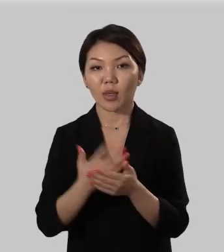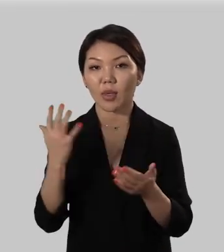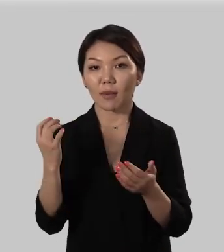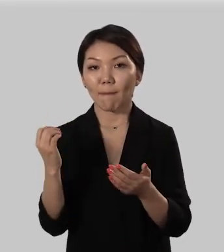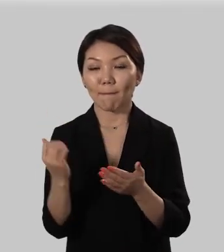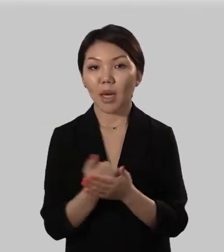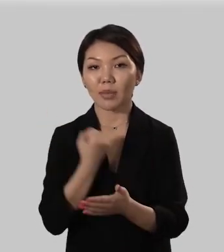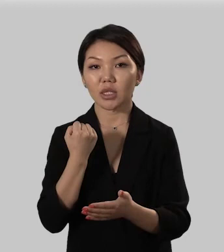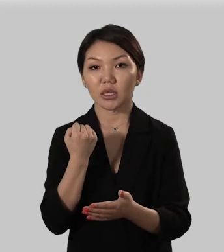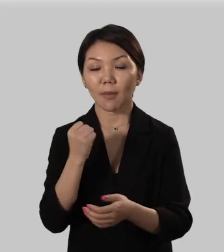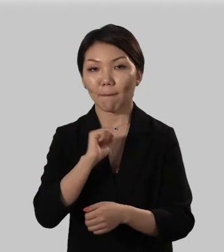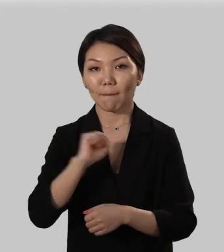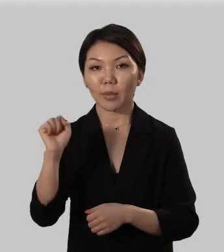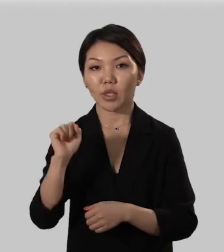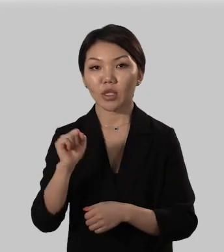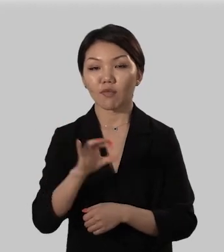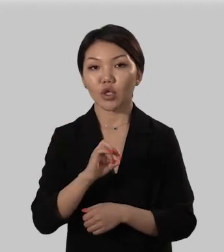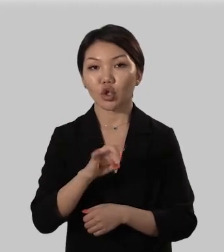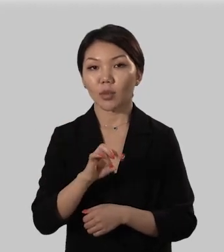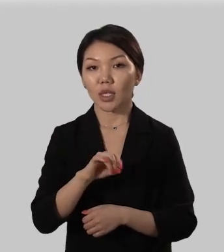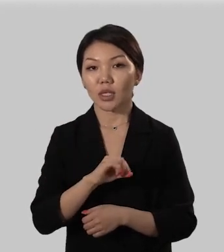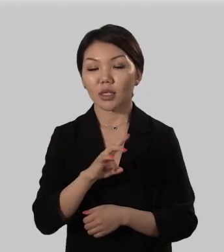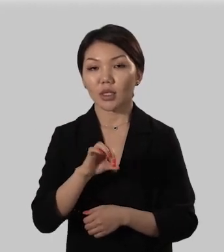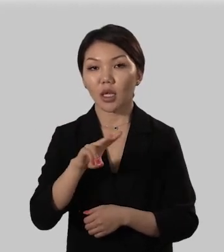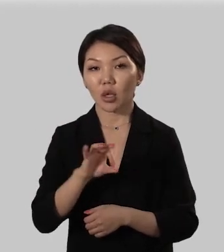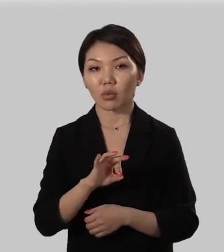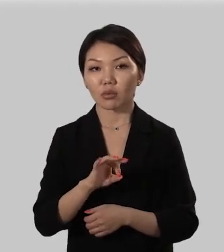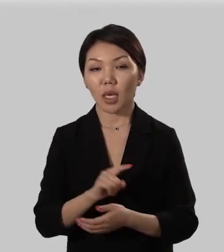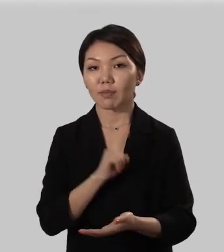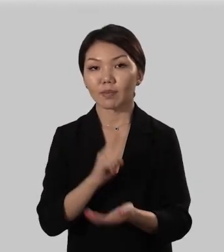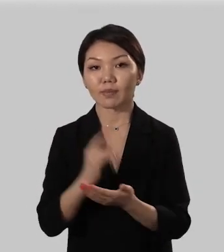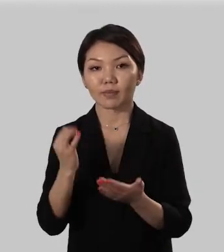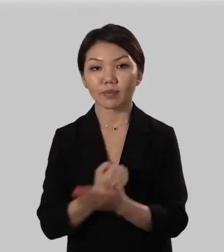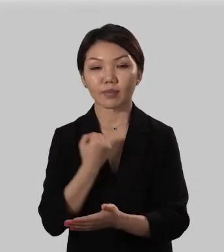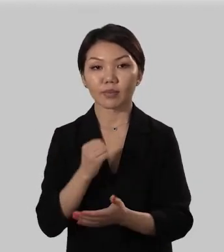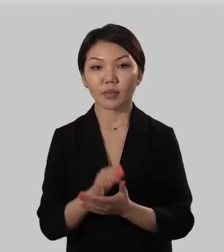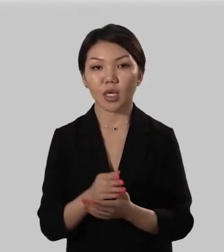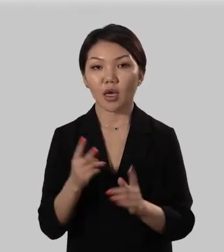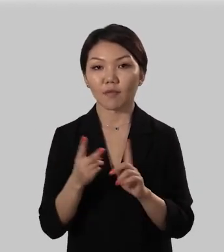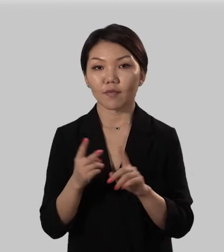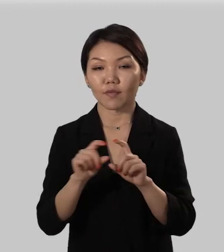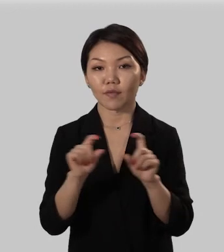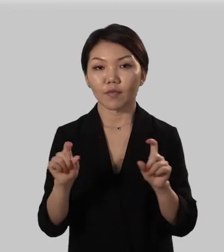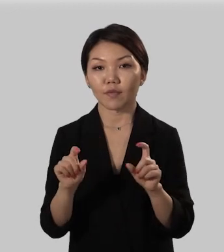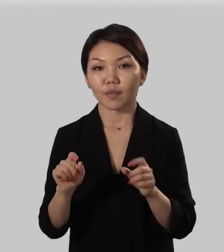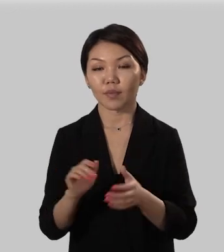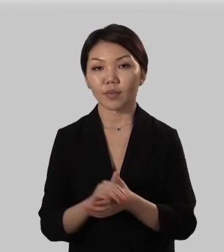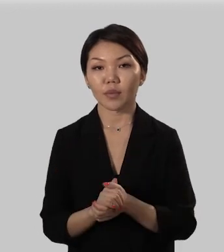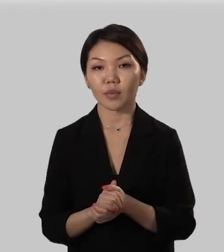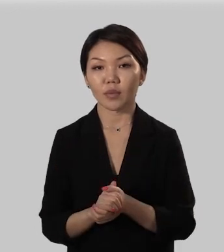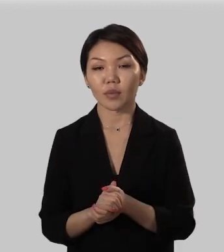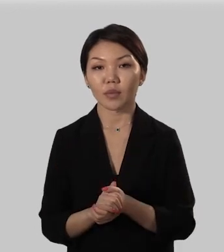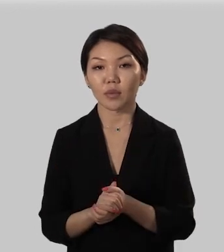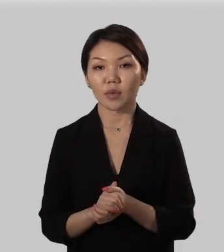стало как ни в чем не бывало невозмутимо растет на